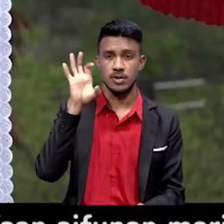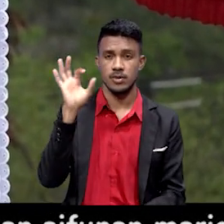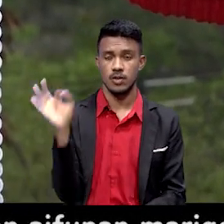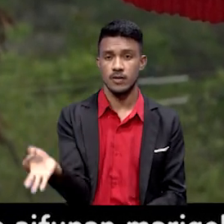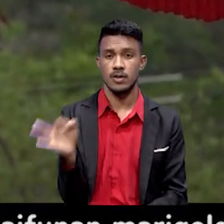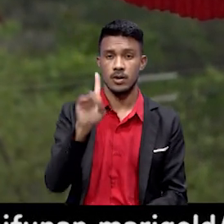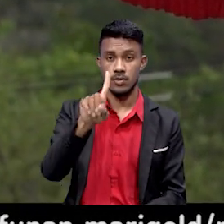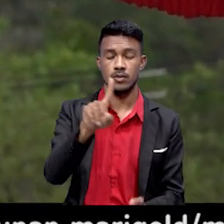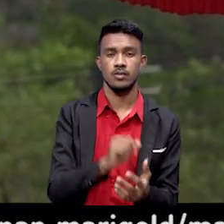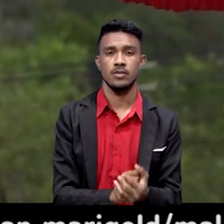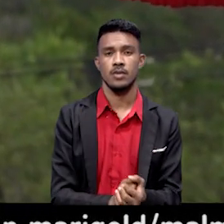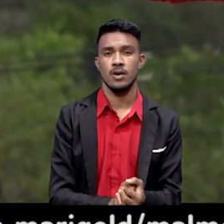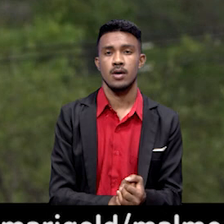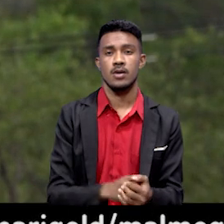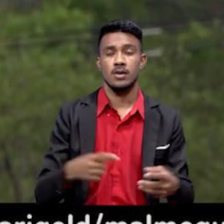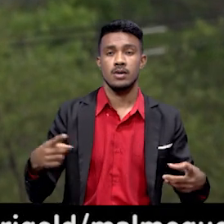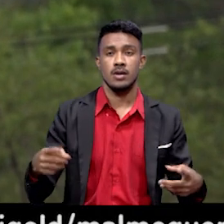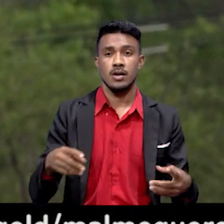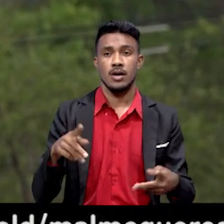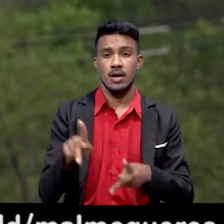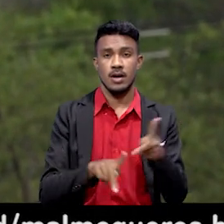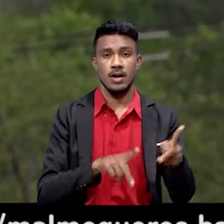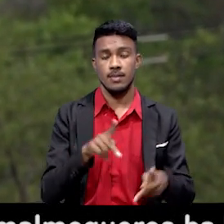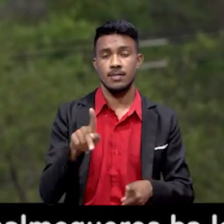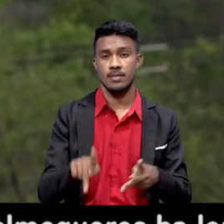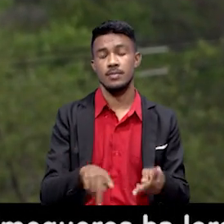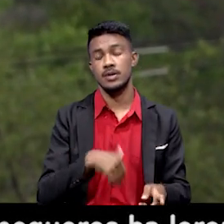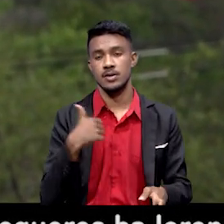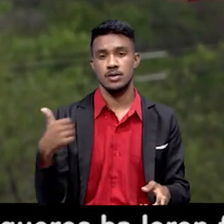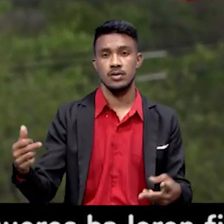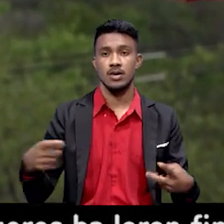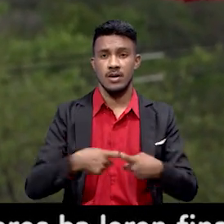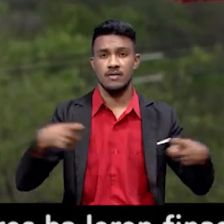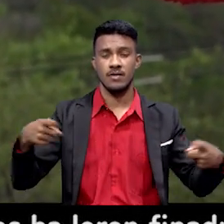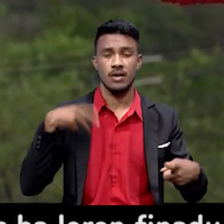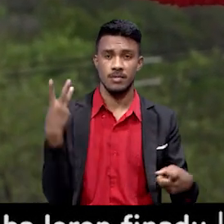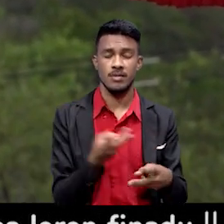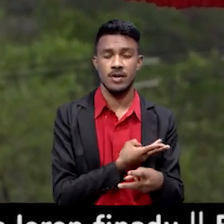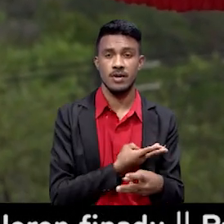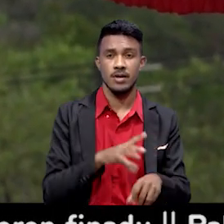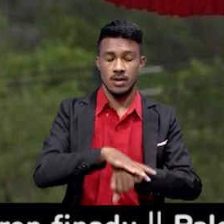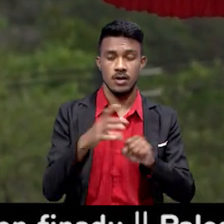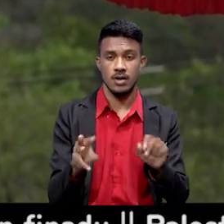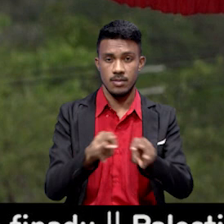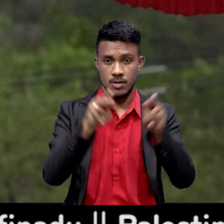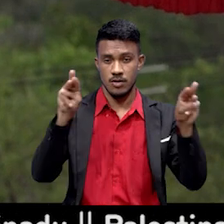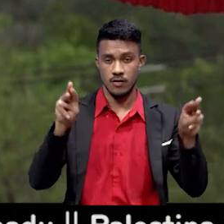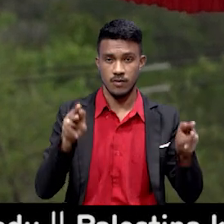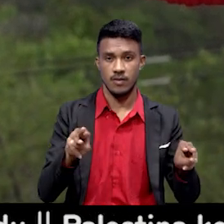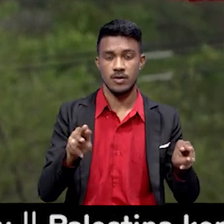3 tahun 1991 maka inimigo hafai amnai ruai iha raim fatudu manufahi nele